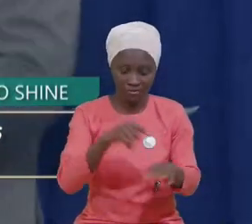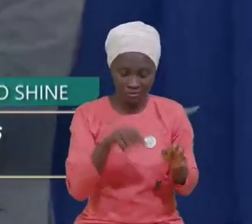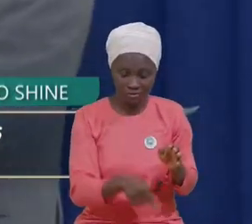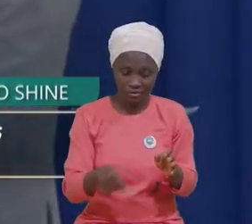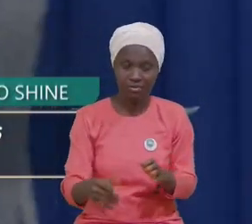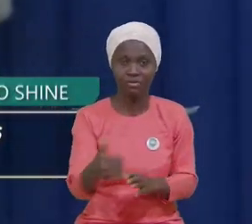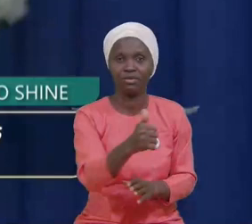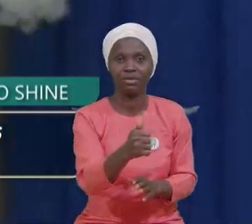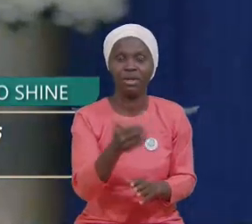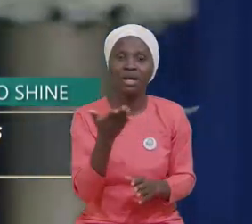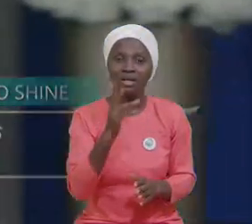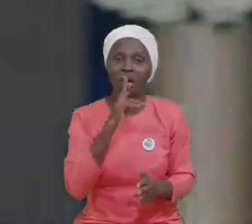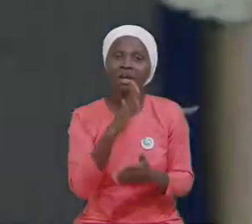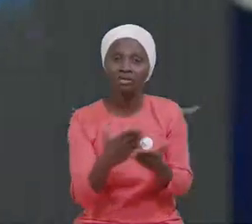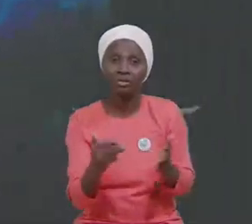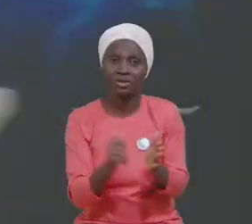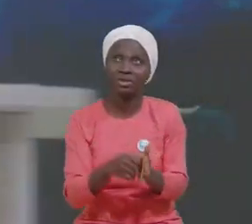Il y a des choses que Dieu peut faire.